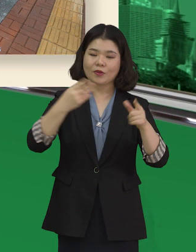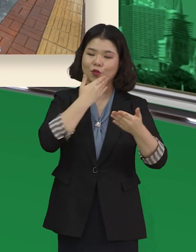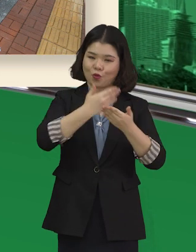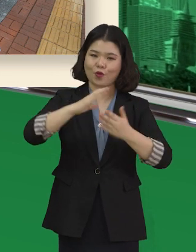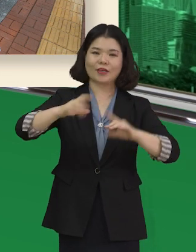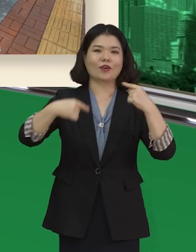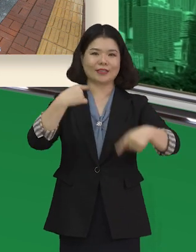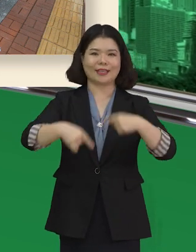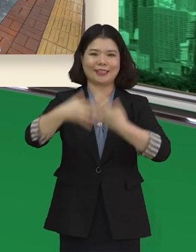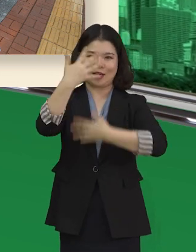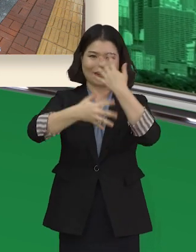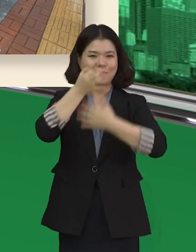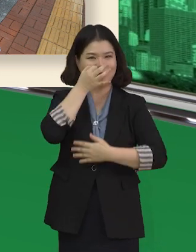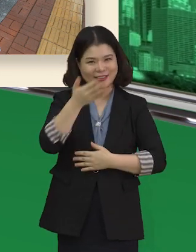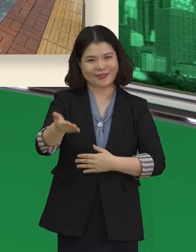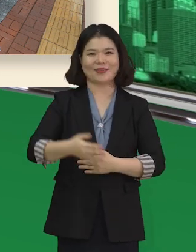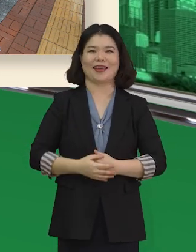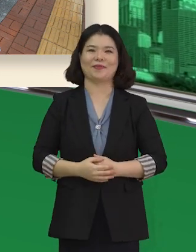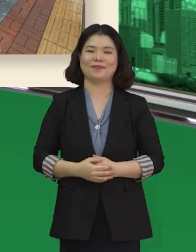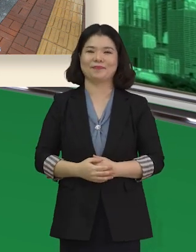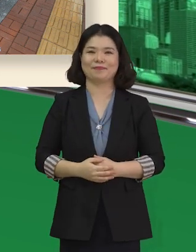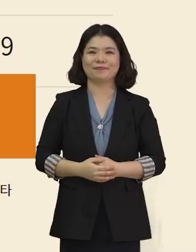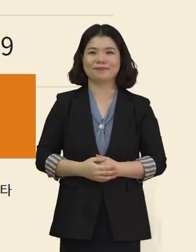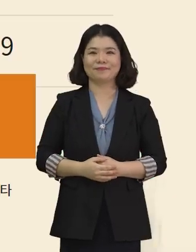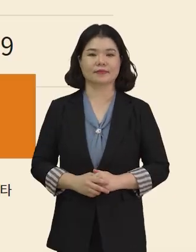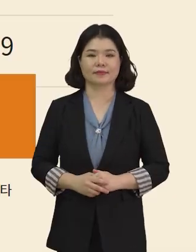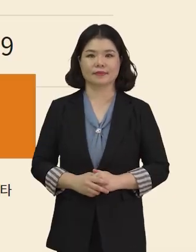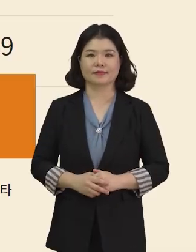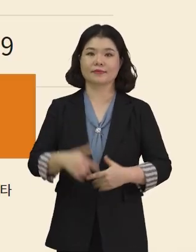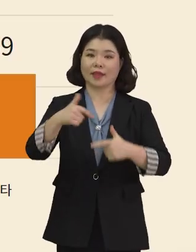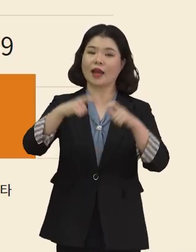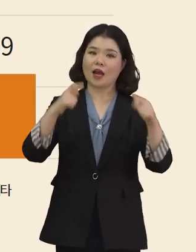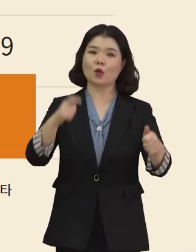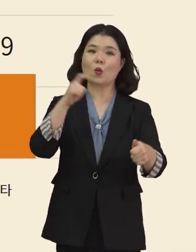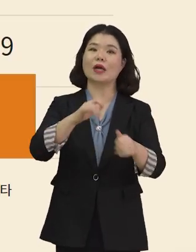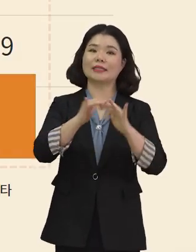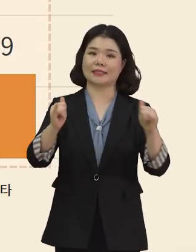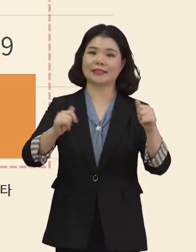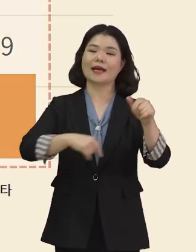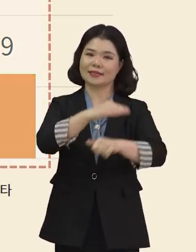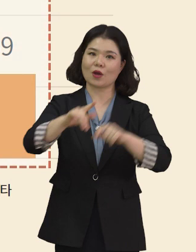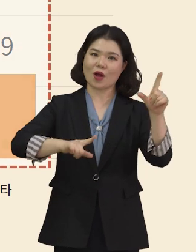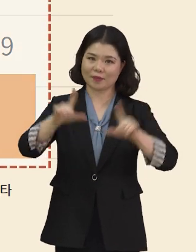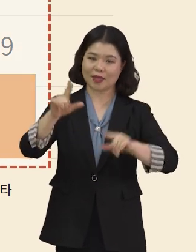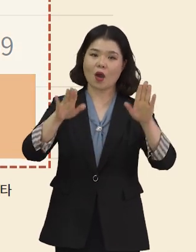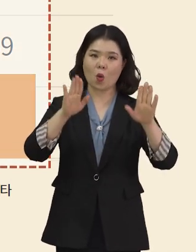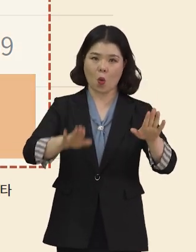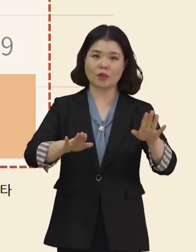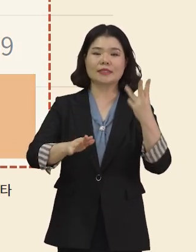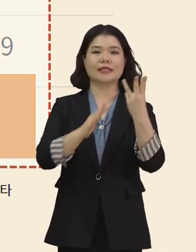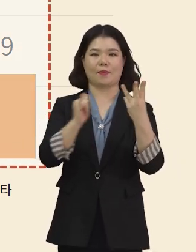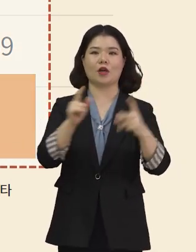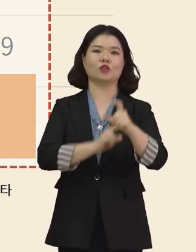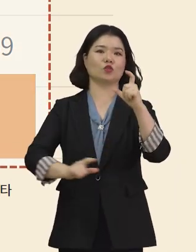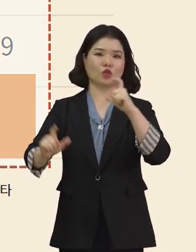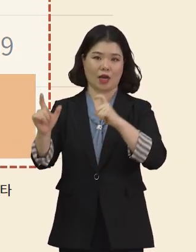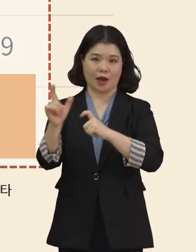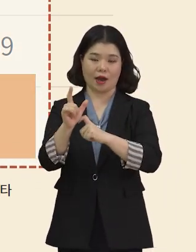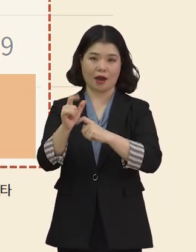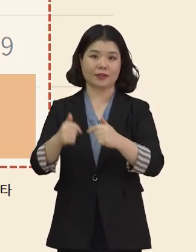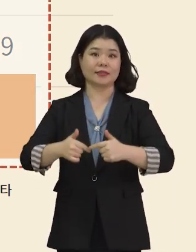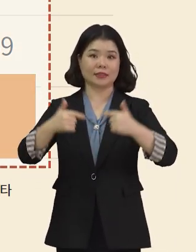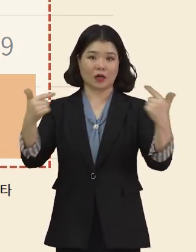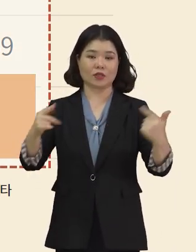주요 정책들을 영상으로 보시겠습니다. 강남구 확진자 현황입니다. 오늘 3명이 추가돼 누적